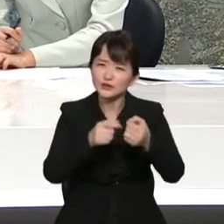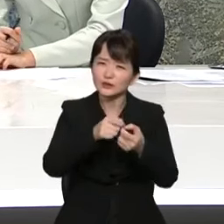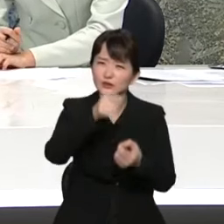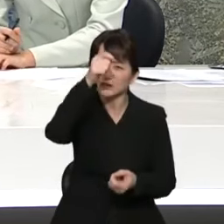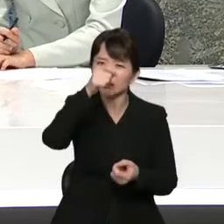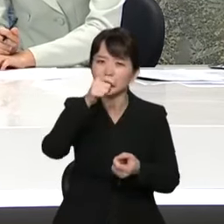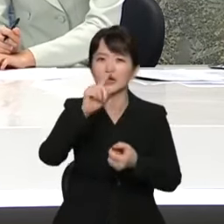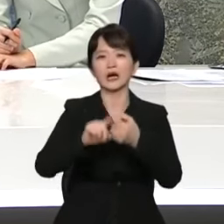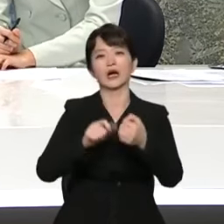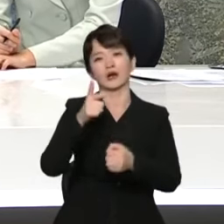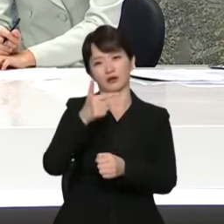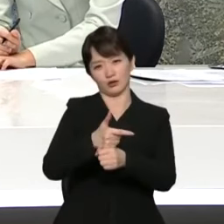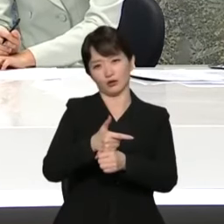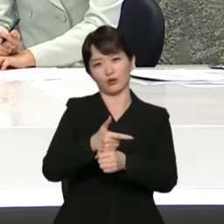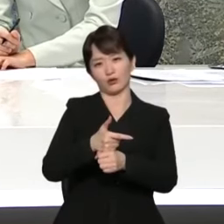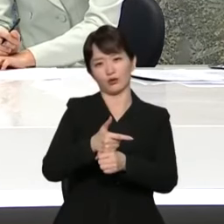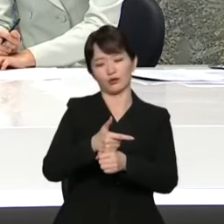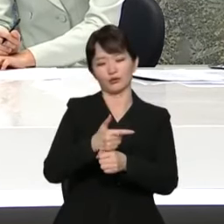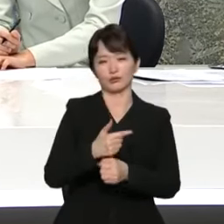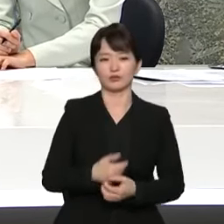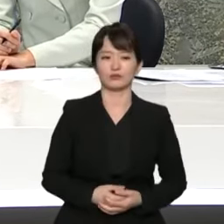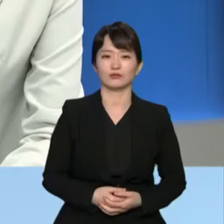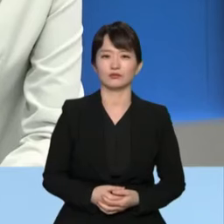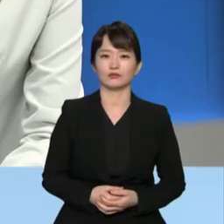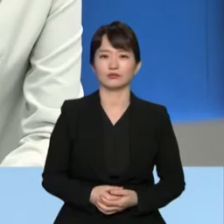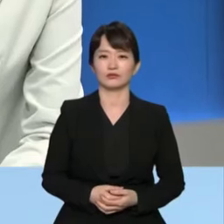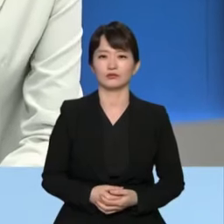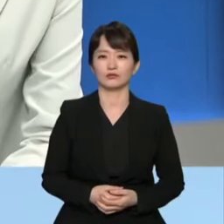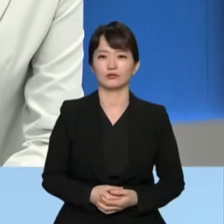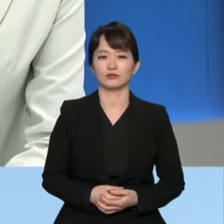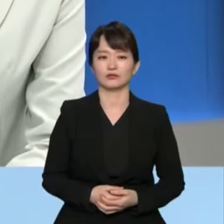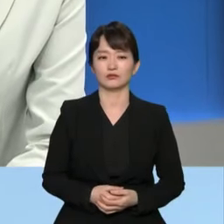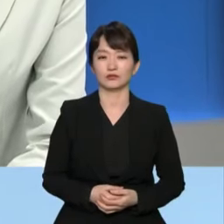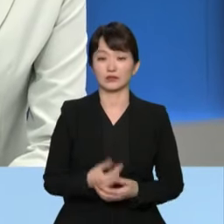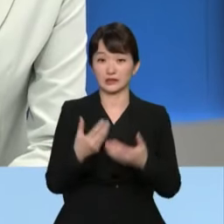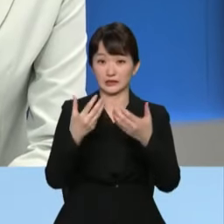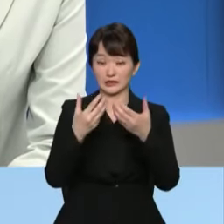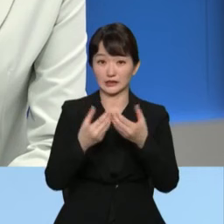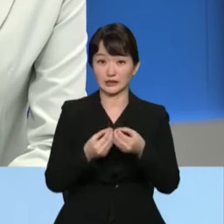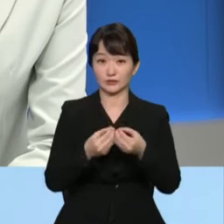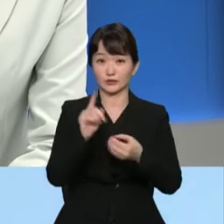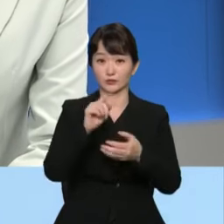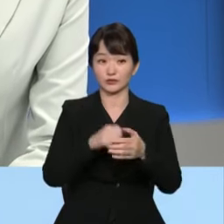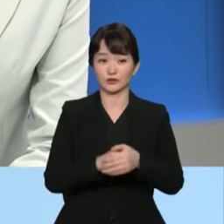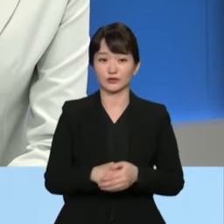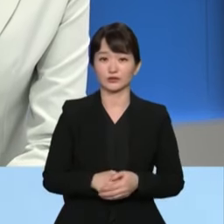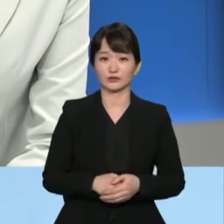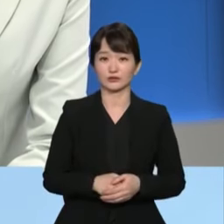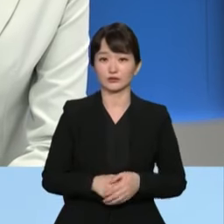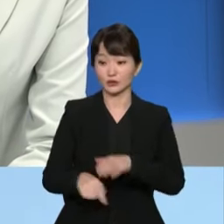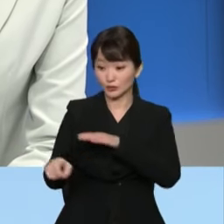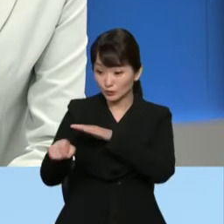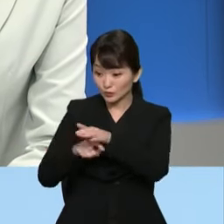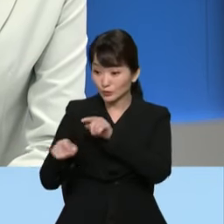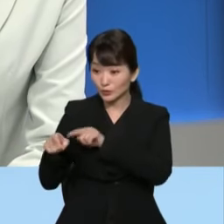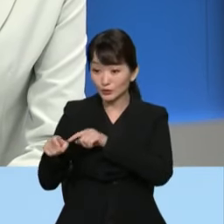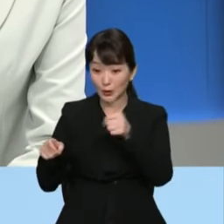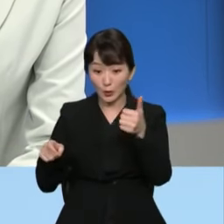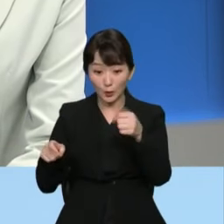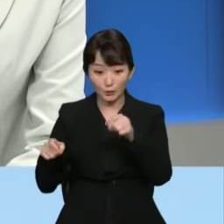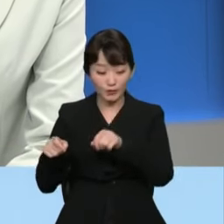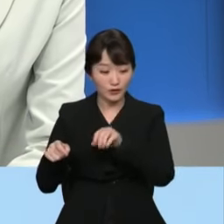16년 됐죠 뭐네 우죽 하면은 도둑이 갔다가 5만 원을 그냥 놓고 간 적 두고